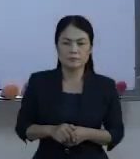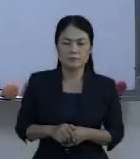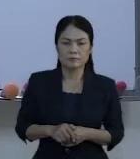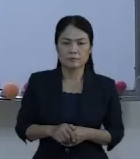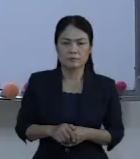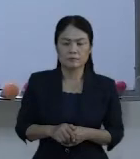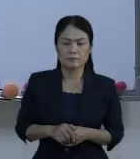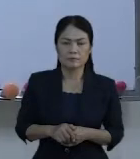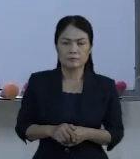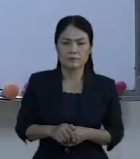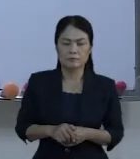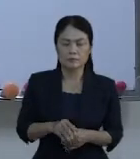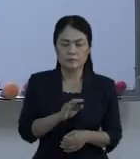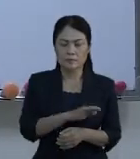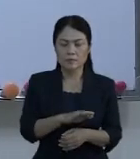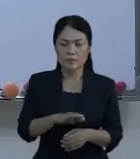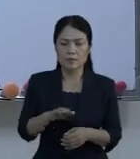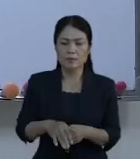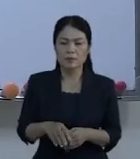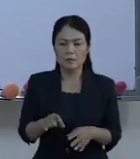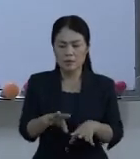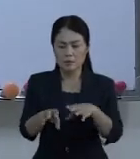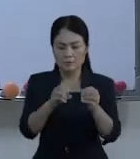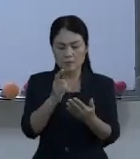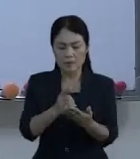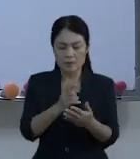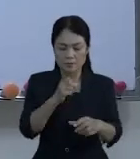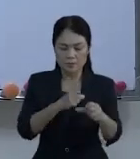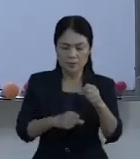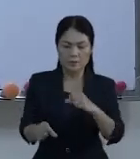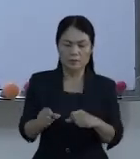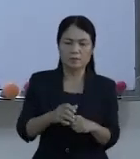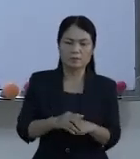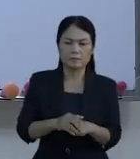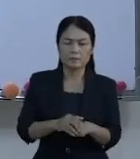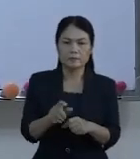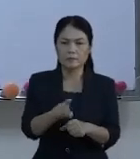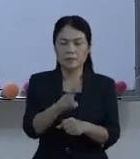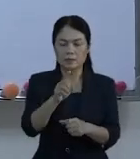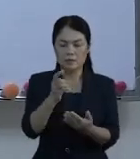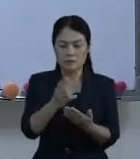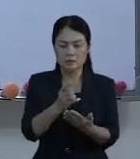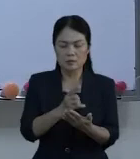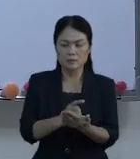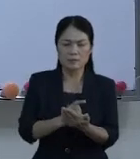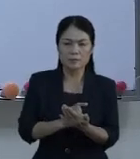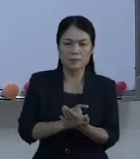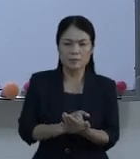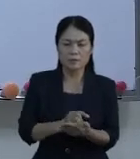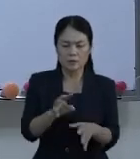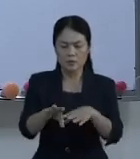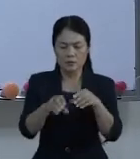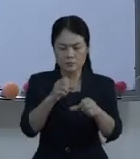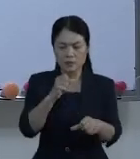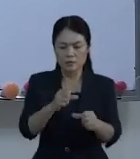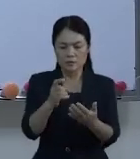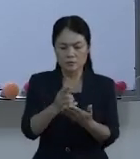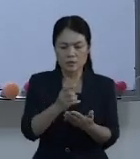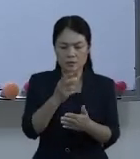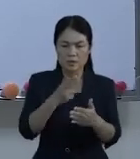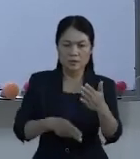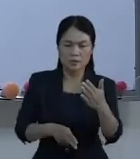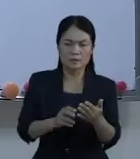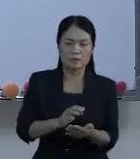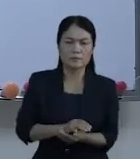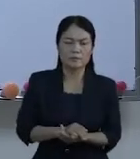và chấn con dương riêng mê riêng dương và to đặc tiệt ta mê riêng dương riêng và to đặc tiệt đúng mê riêng ấy không